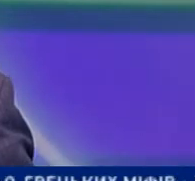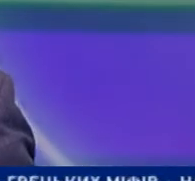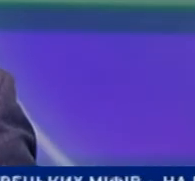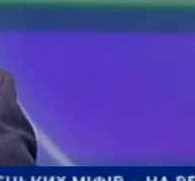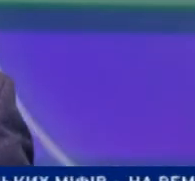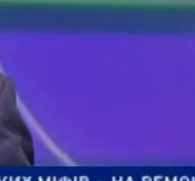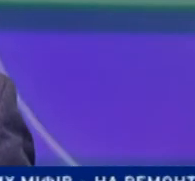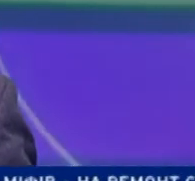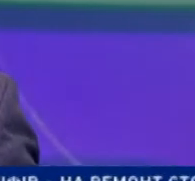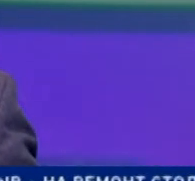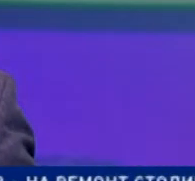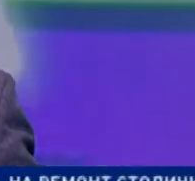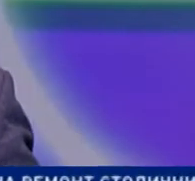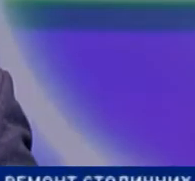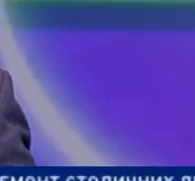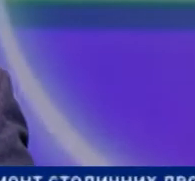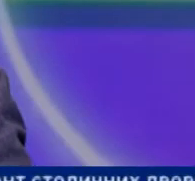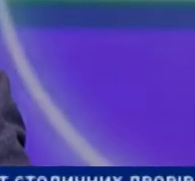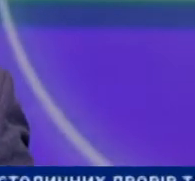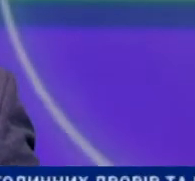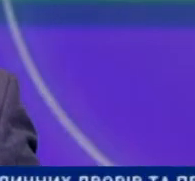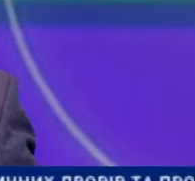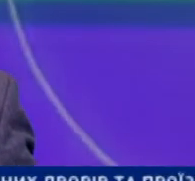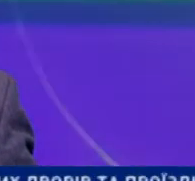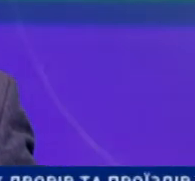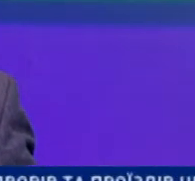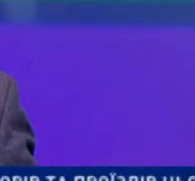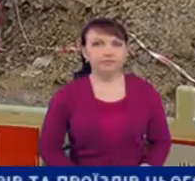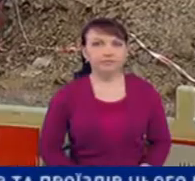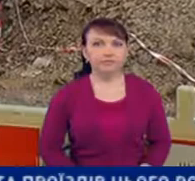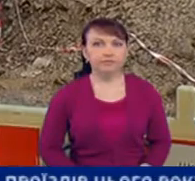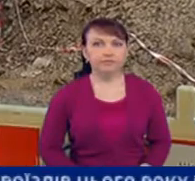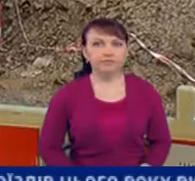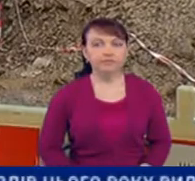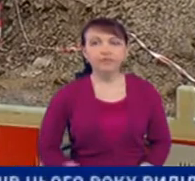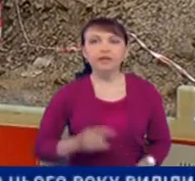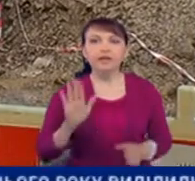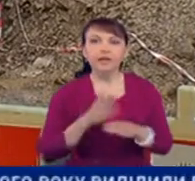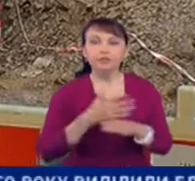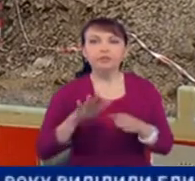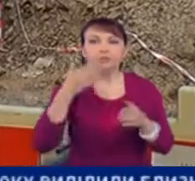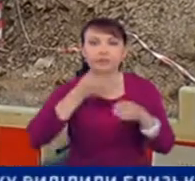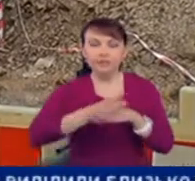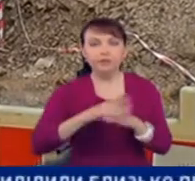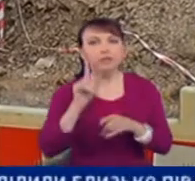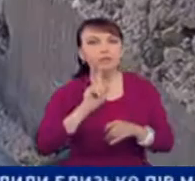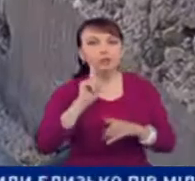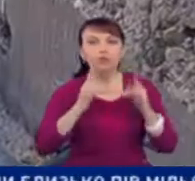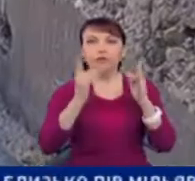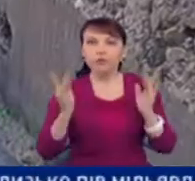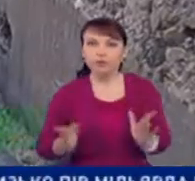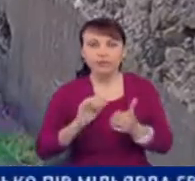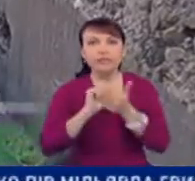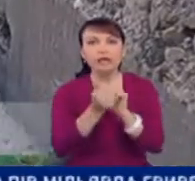мереж. Де вже тривають роботи, в сюжеті Богдана Бур'яненка. Між під'їздами – тимчасові мости, а